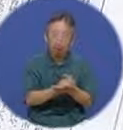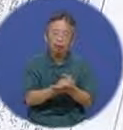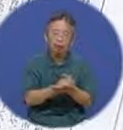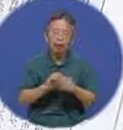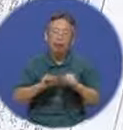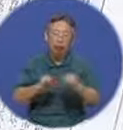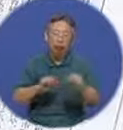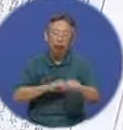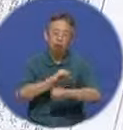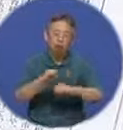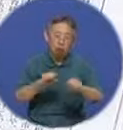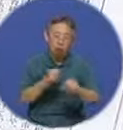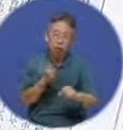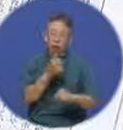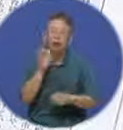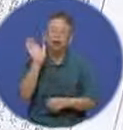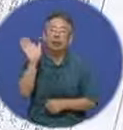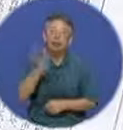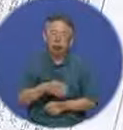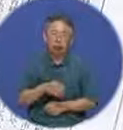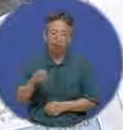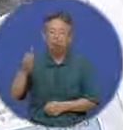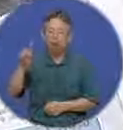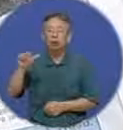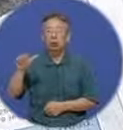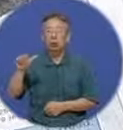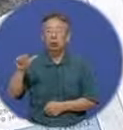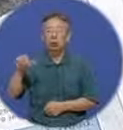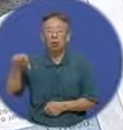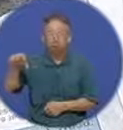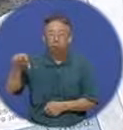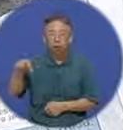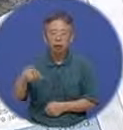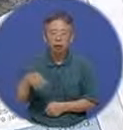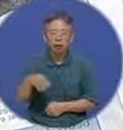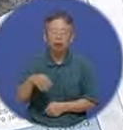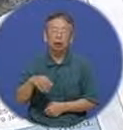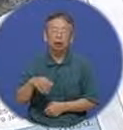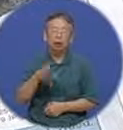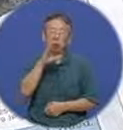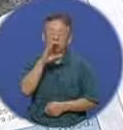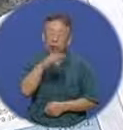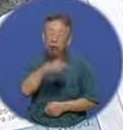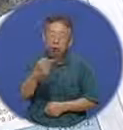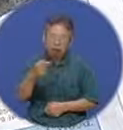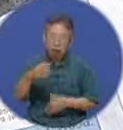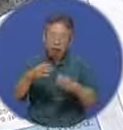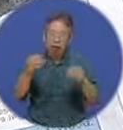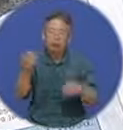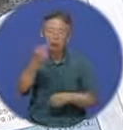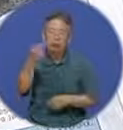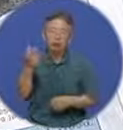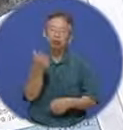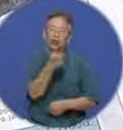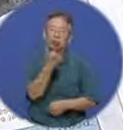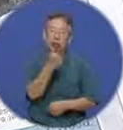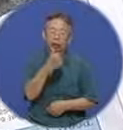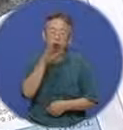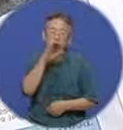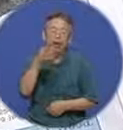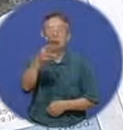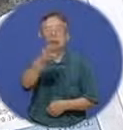介しています。また15面は和歌山のさまざまな日本一を紹介する企画、和歌山一